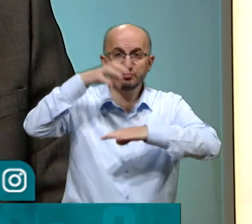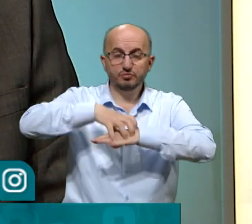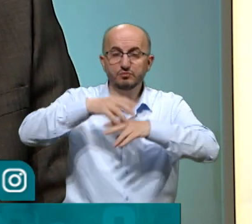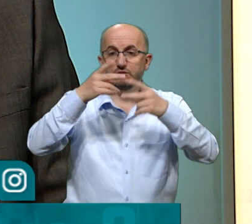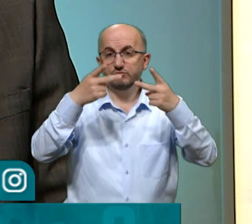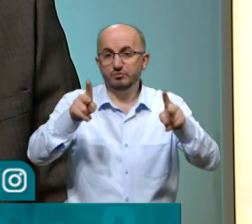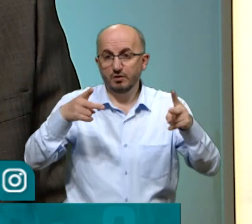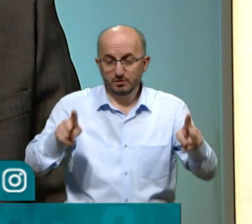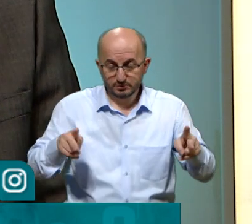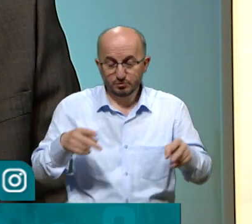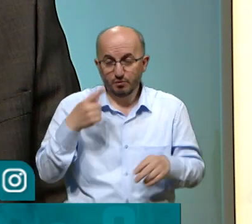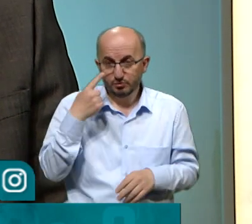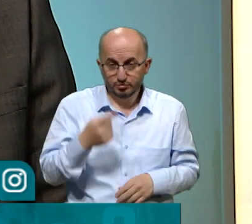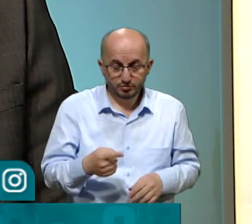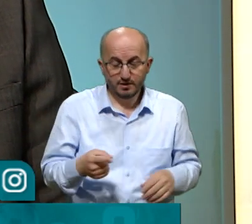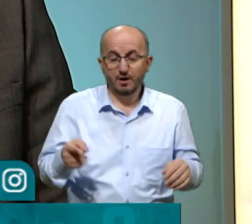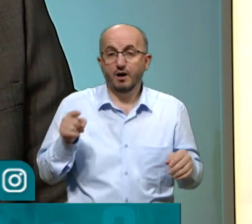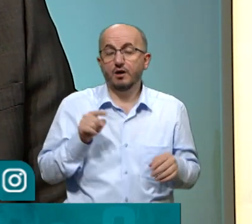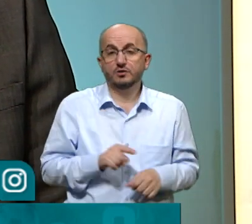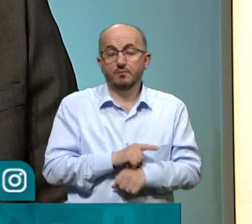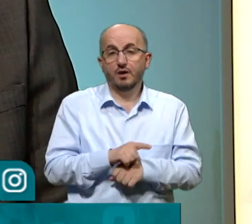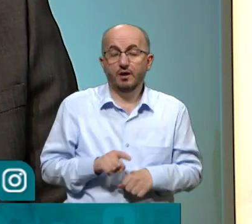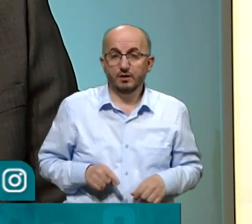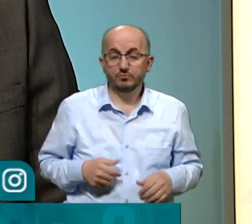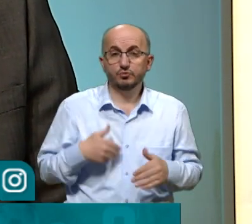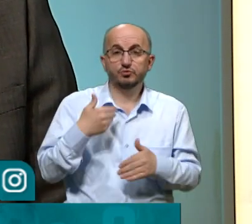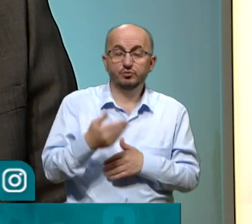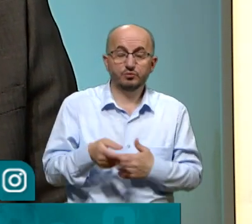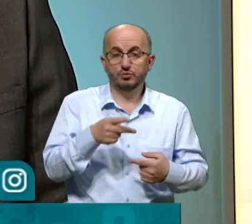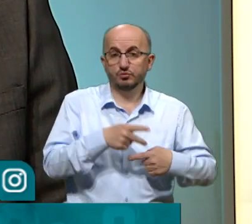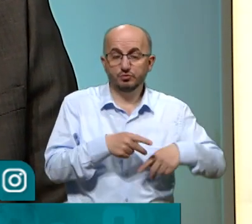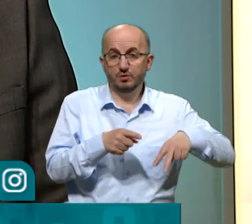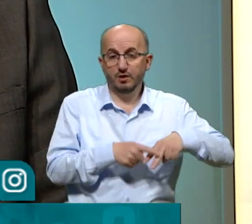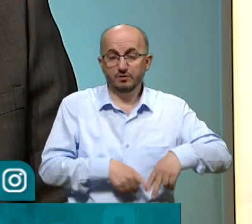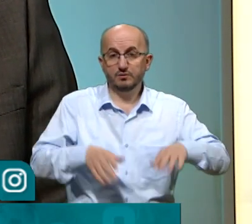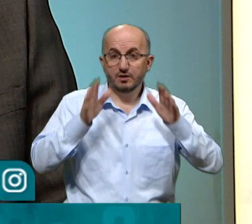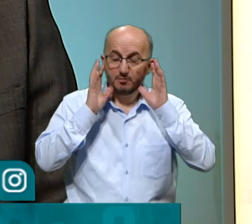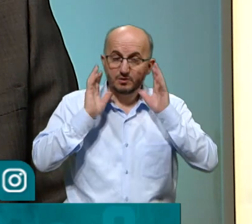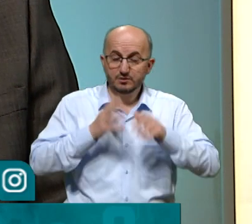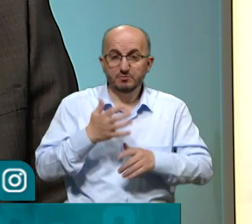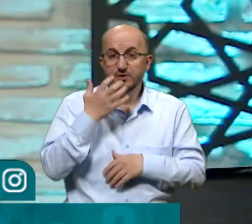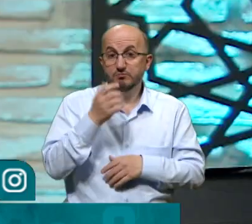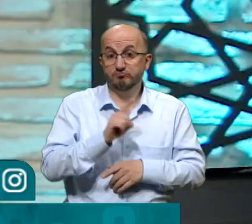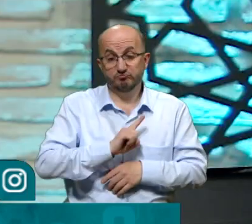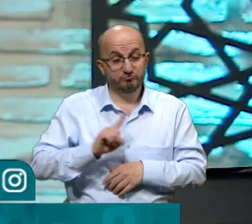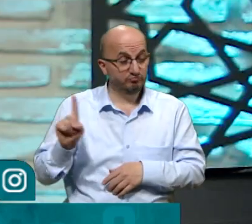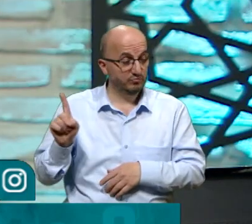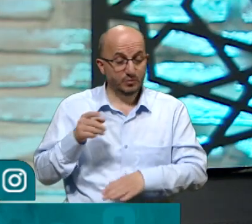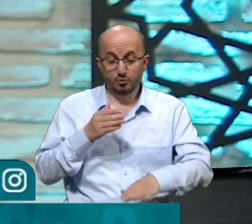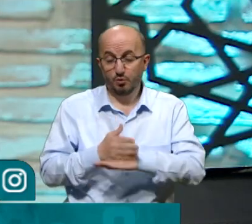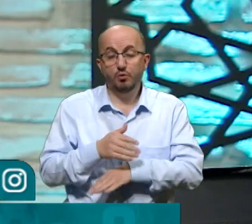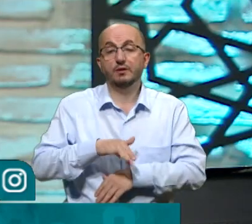caiz ise ve biz bunu caiz gördüysek o zaman bunun akabinde zuhr-i ahir kılmayı tavsiye etmeyi hiçbir zaman doğru